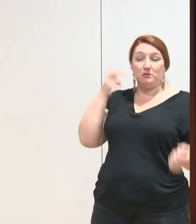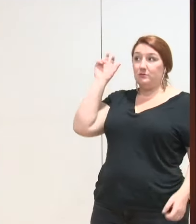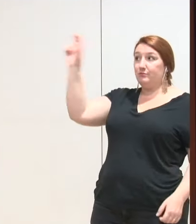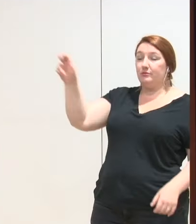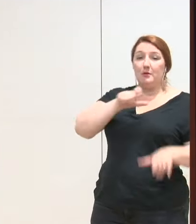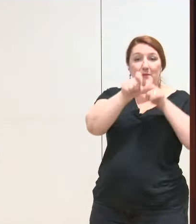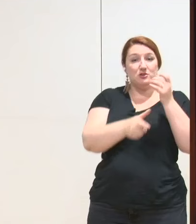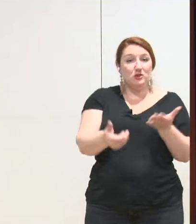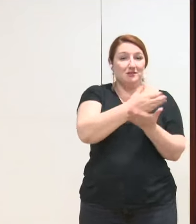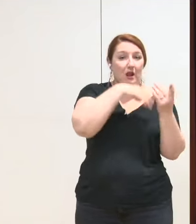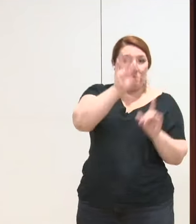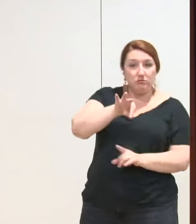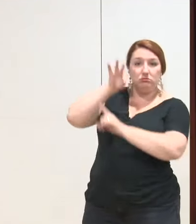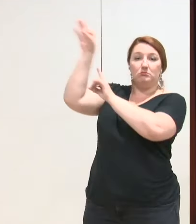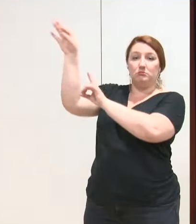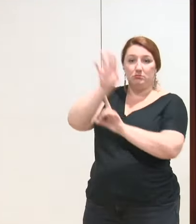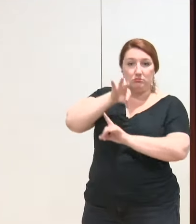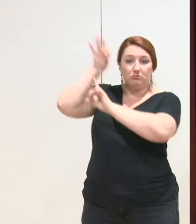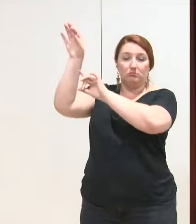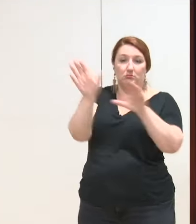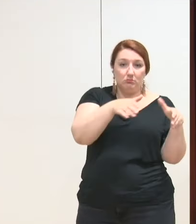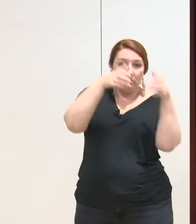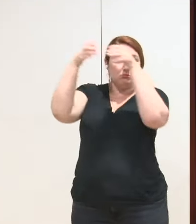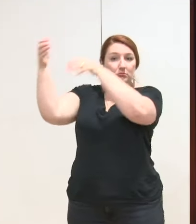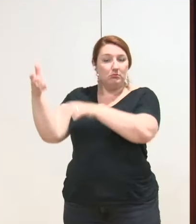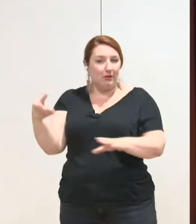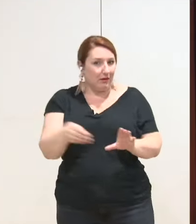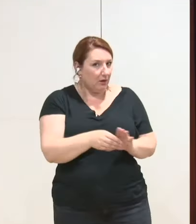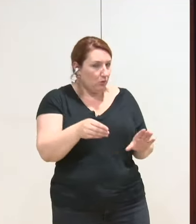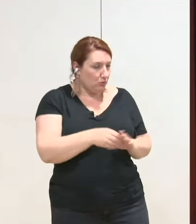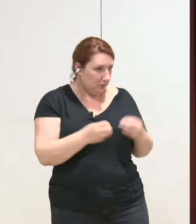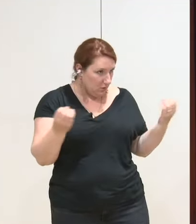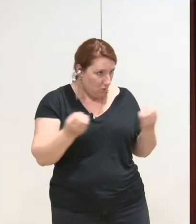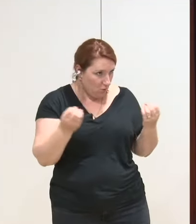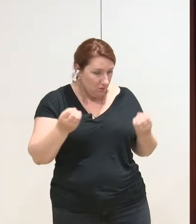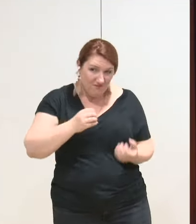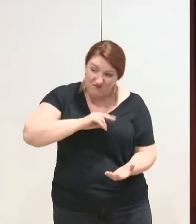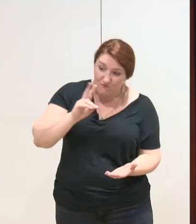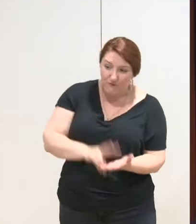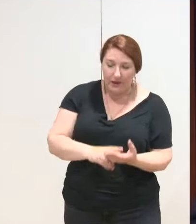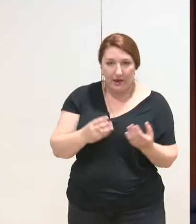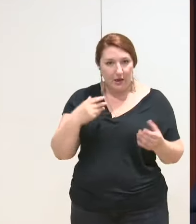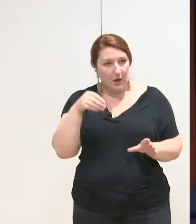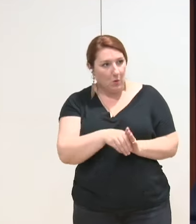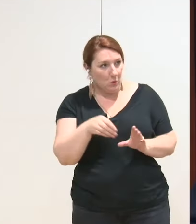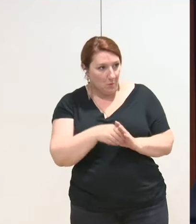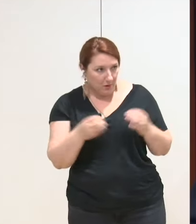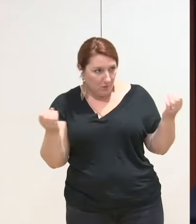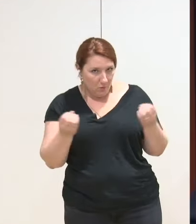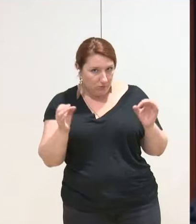proposiez aucune économie en la matière aucune économie réelle vous aviez